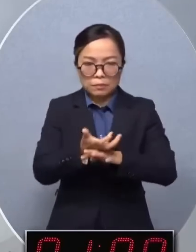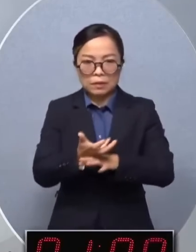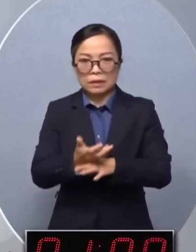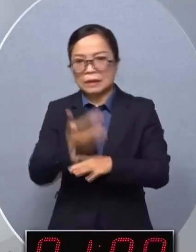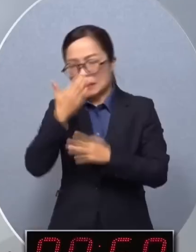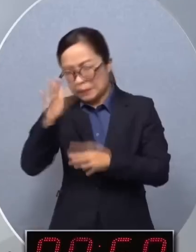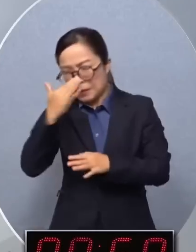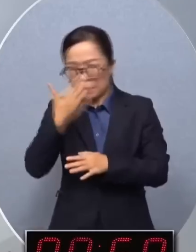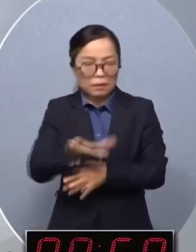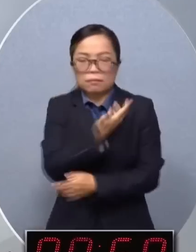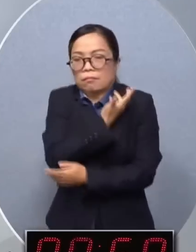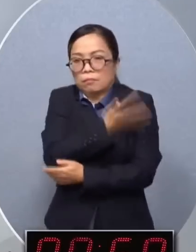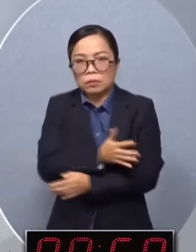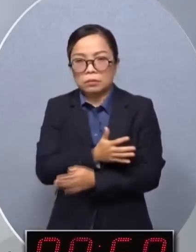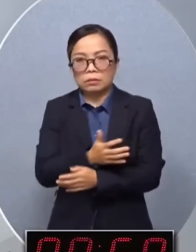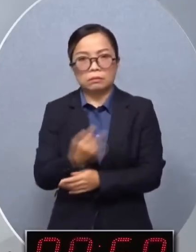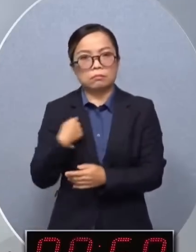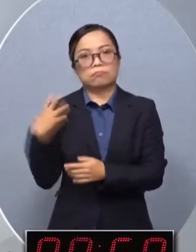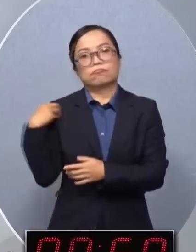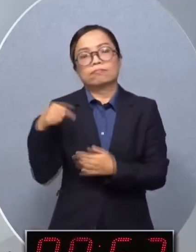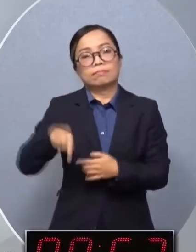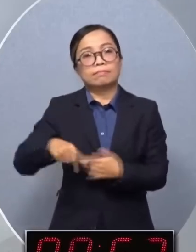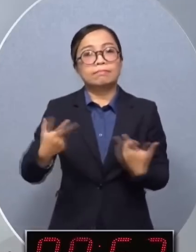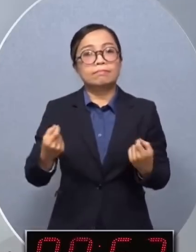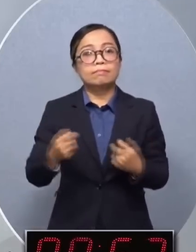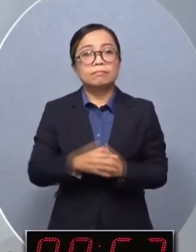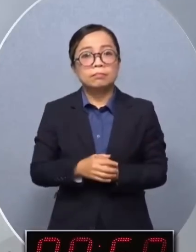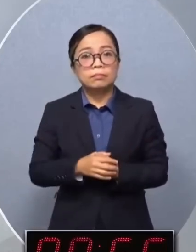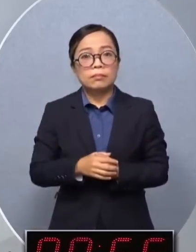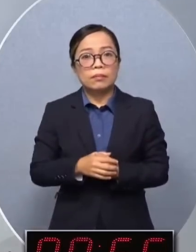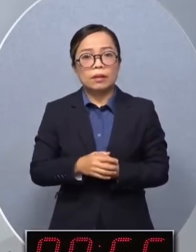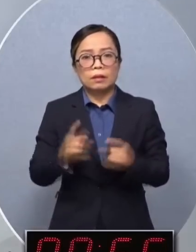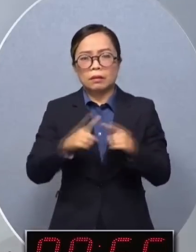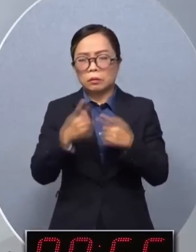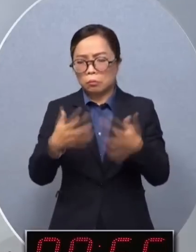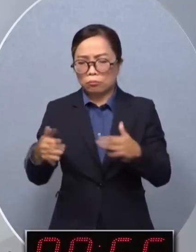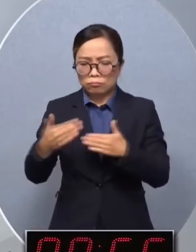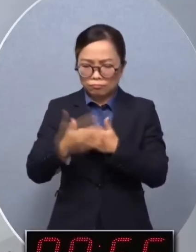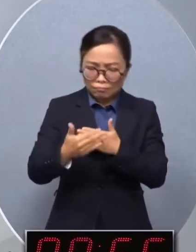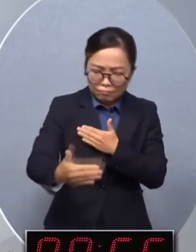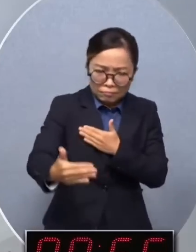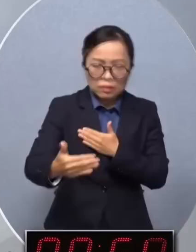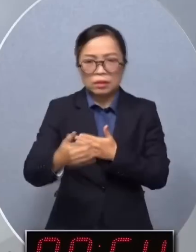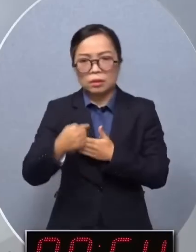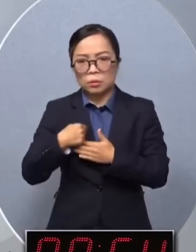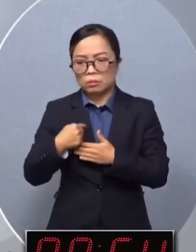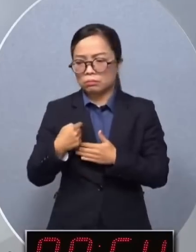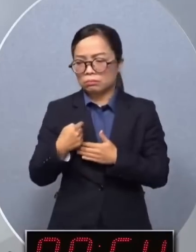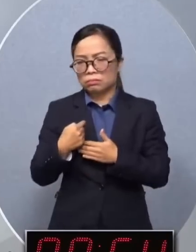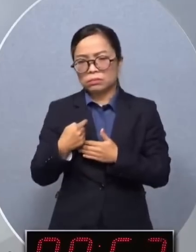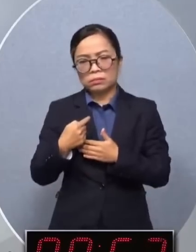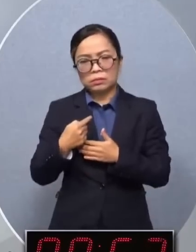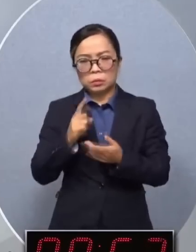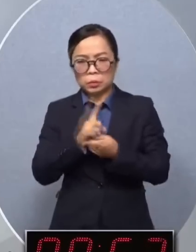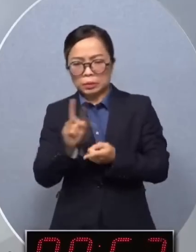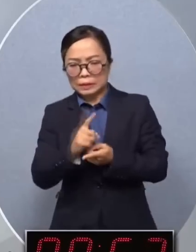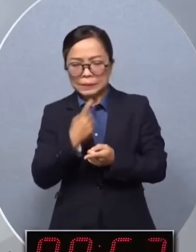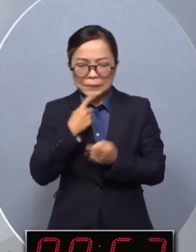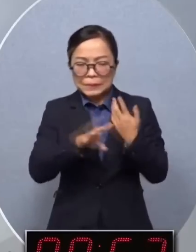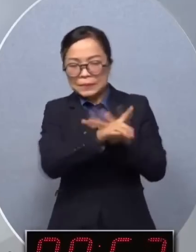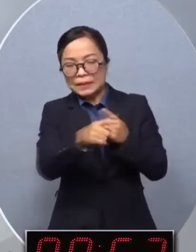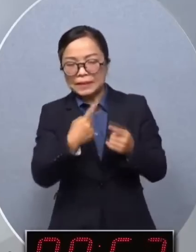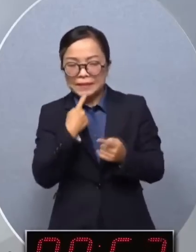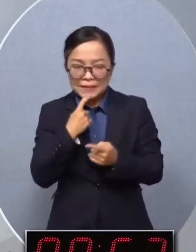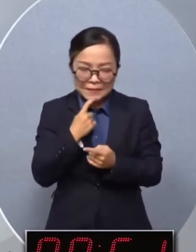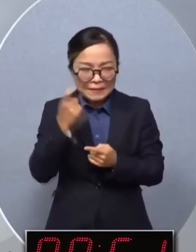败，永远是我不变的。其实人的很多的过程当中，我从来不会去质疑别人